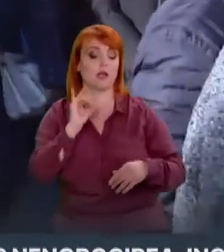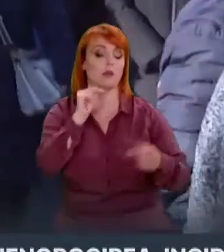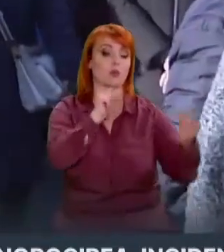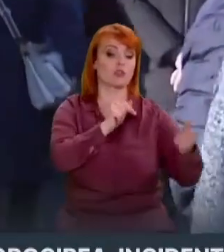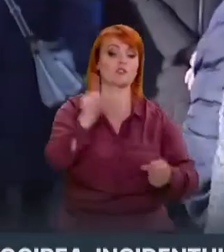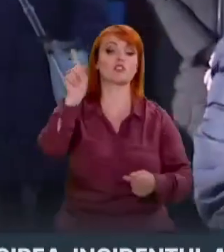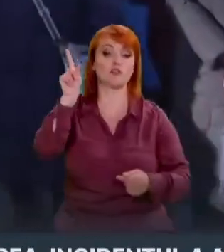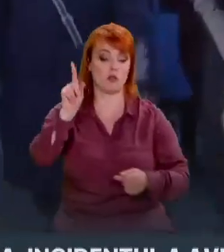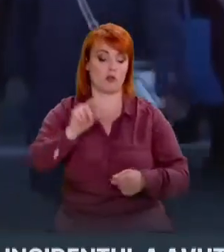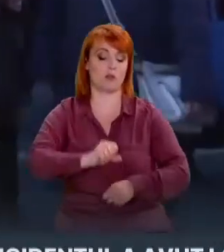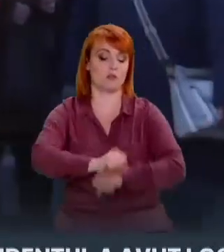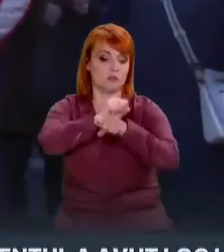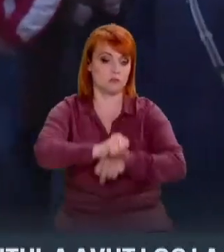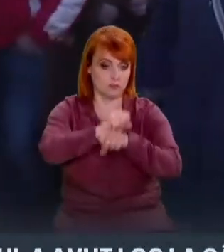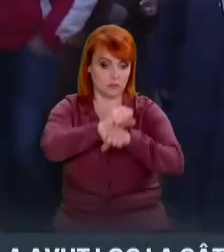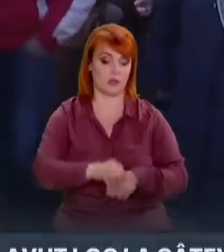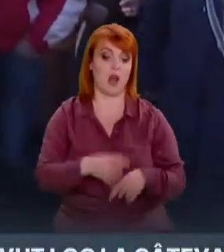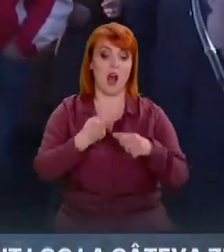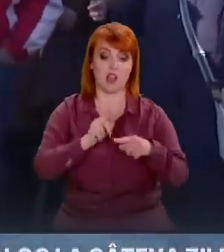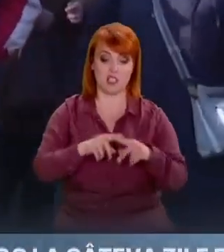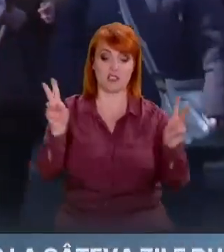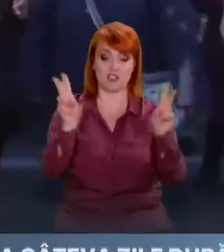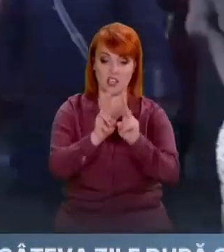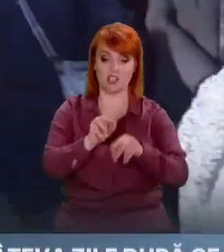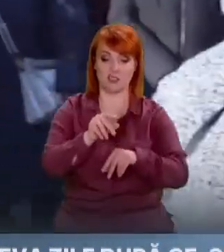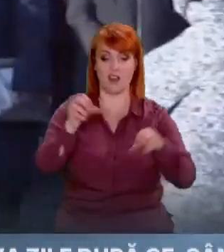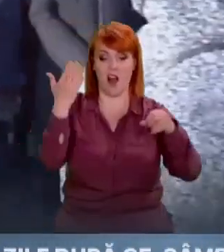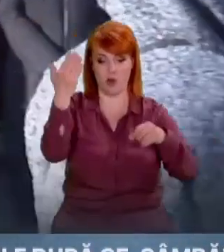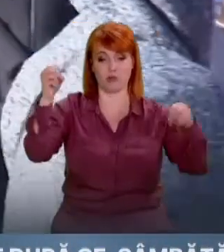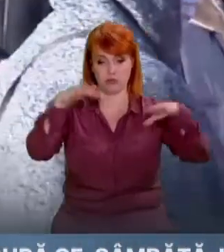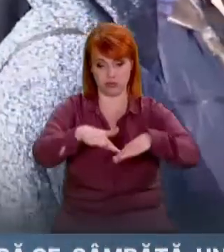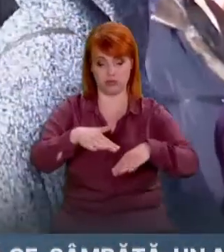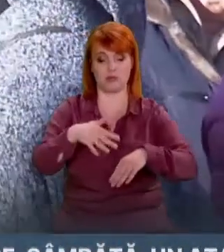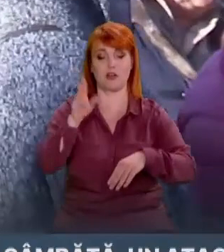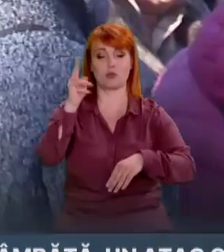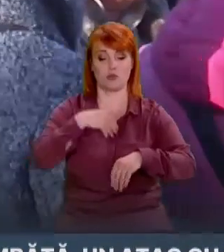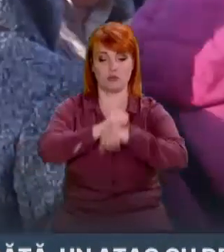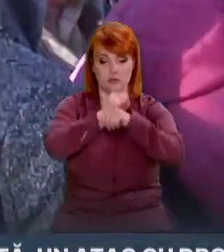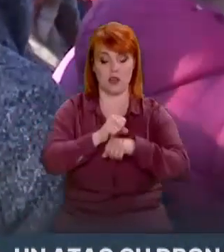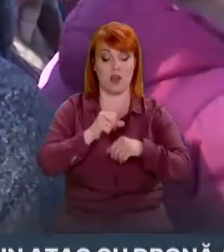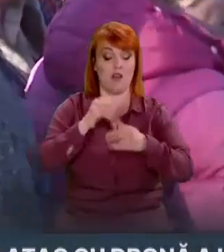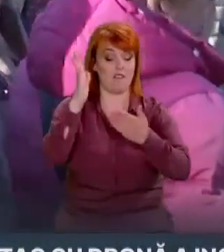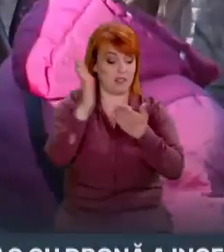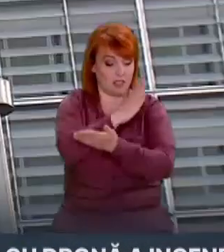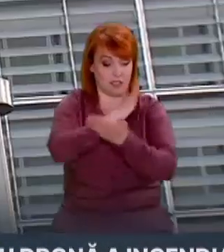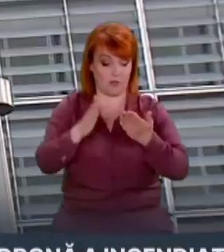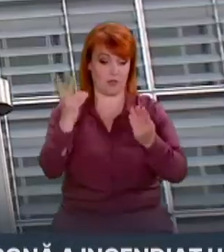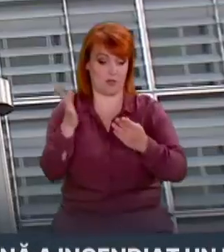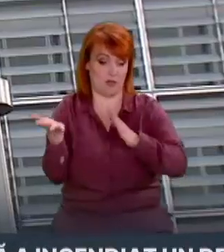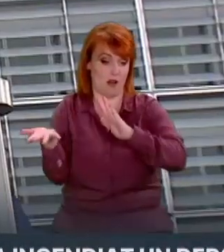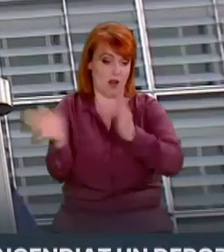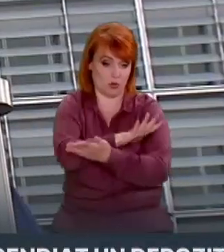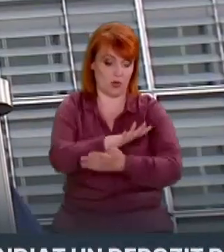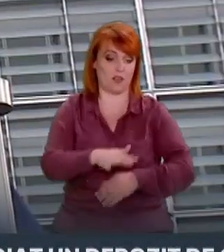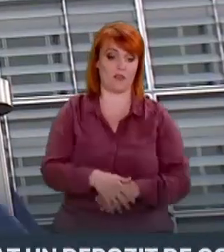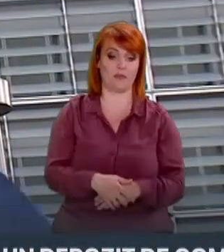Această reuniune ea trebuie exclusă totalmente din agenda politică internă a Republicii Moldova. Toată lumea matură și responsabilă